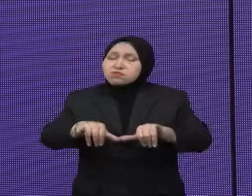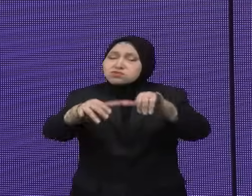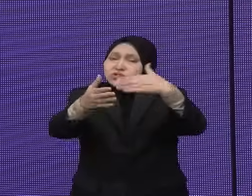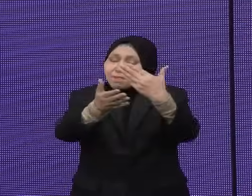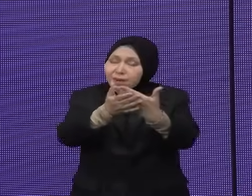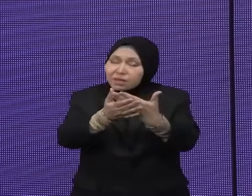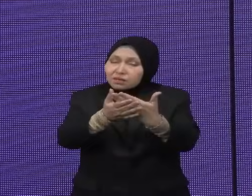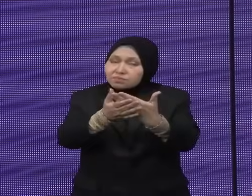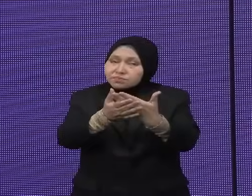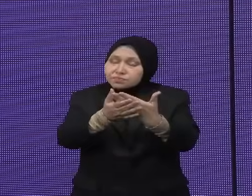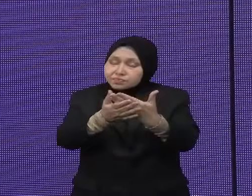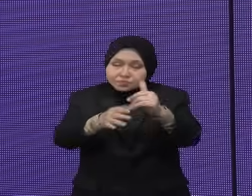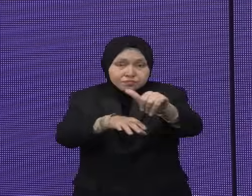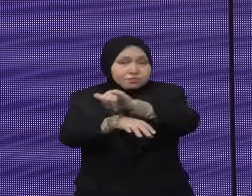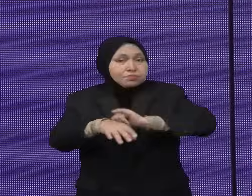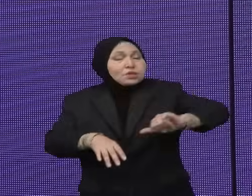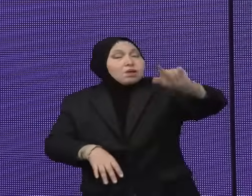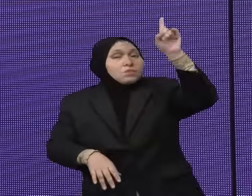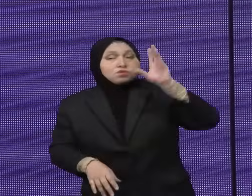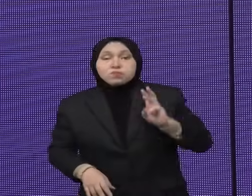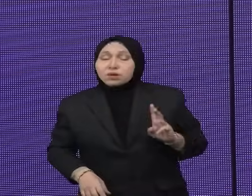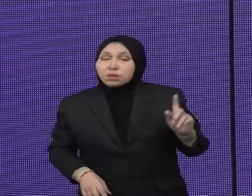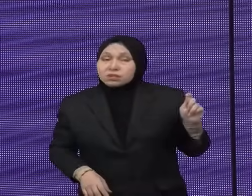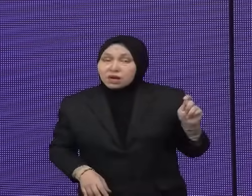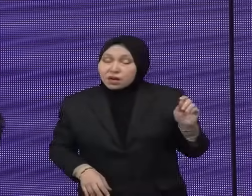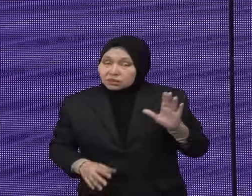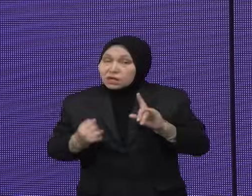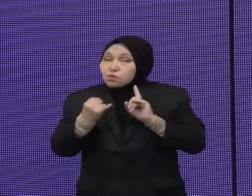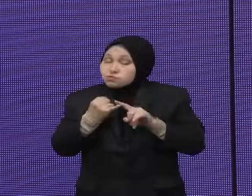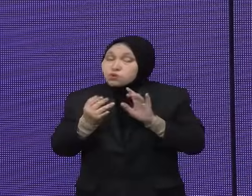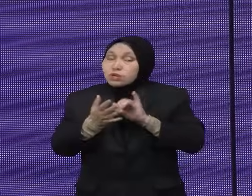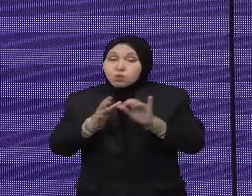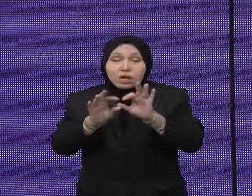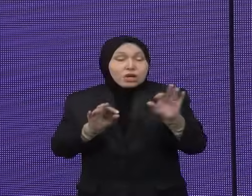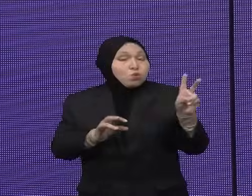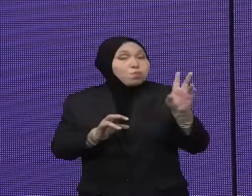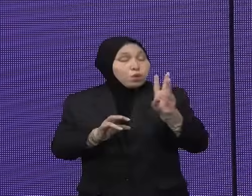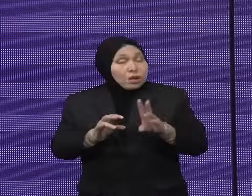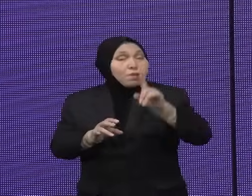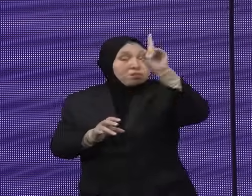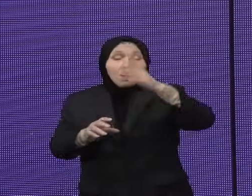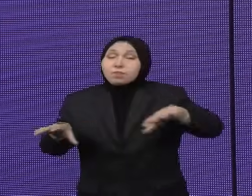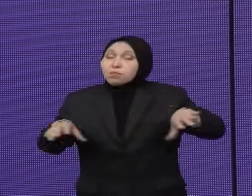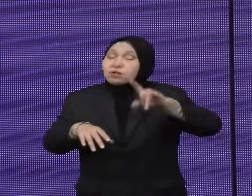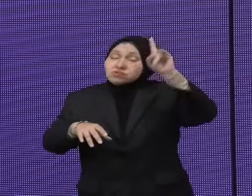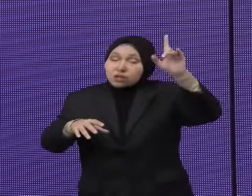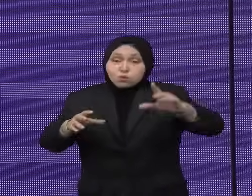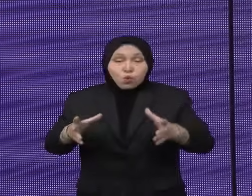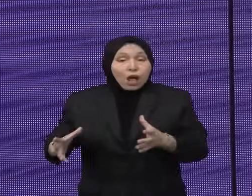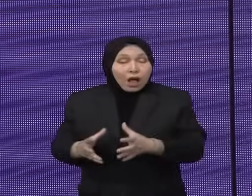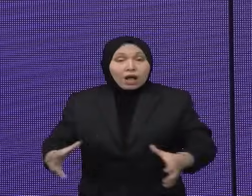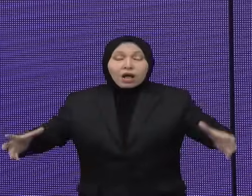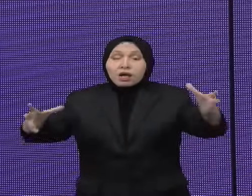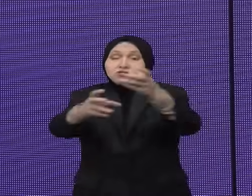sampai ke syurga Allah Subhanahu Wa Taala. Dan di hujung itu ayat 26, Allah membuatkan satu kesimpulan